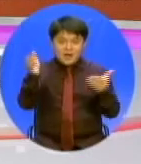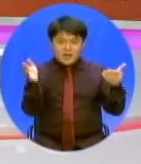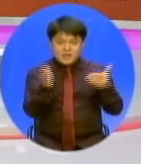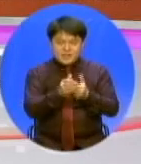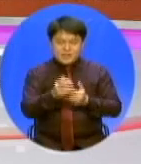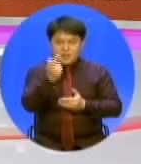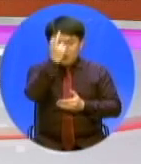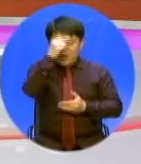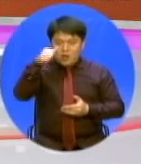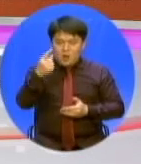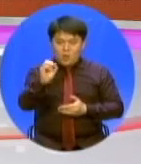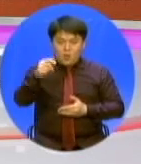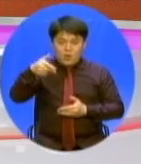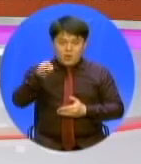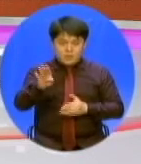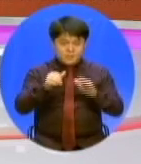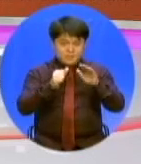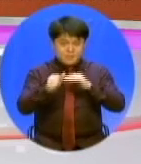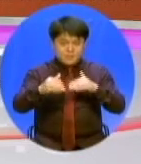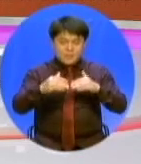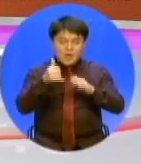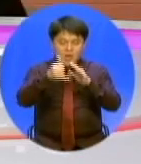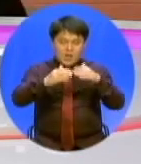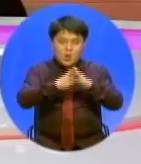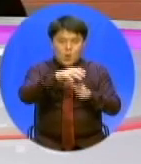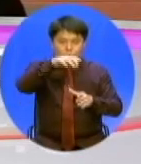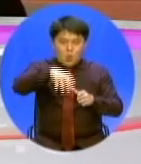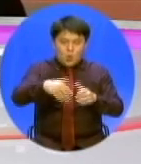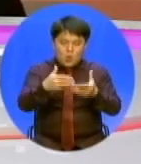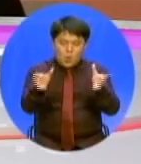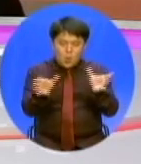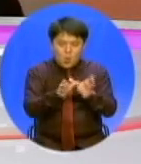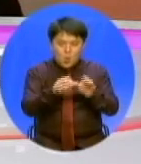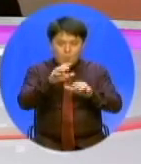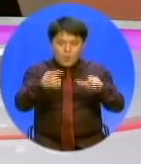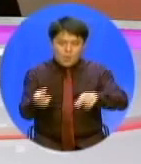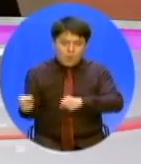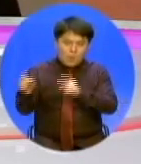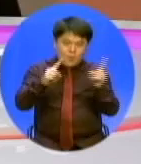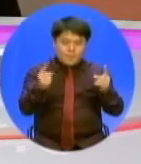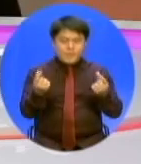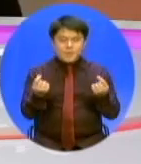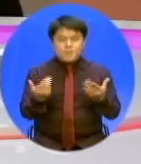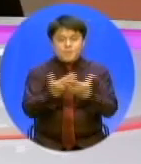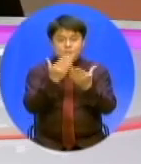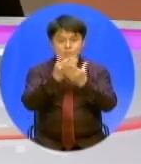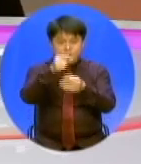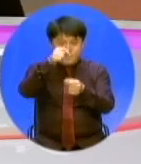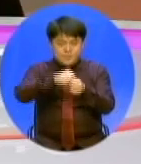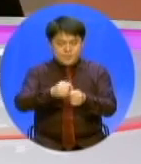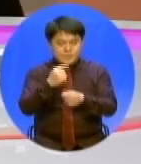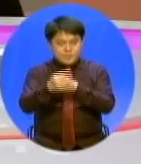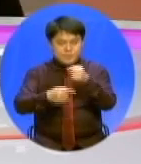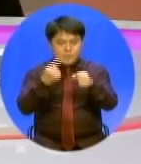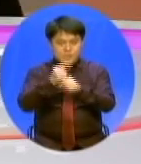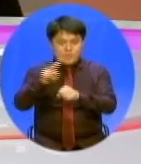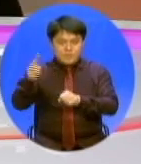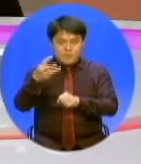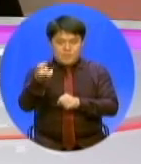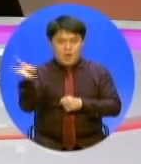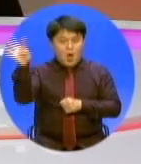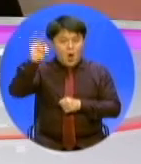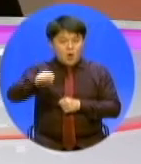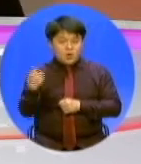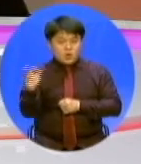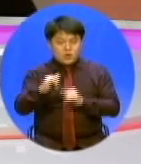이 최영직 대표는 이 폐광지역 공동체 회복과 상생 발전에 주안점을 두고 연간 무려